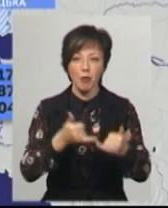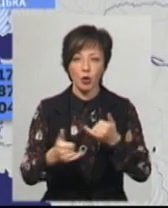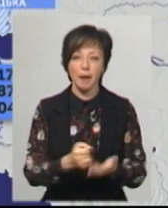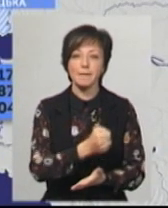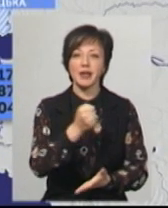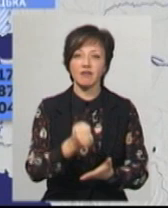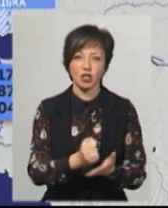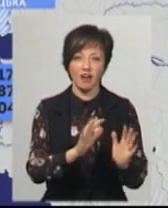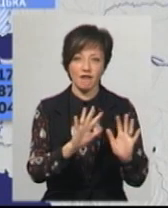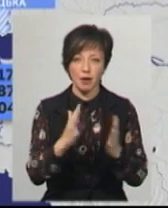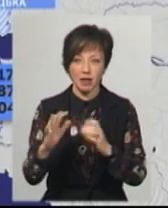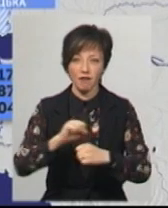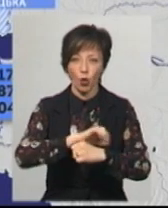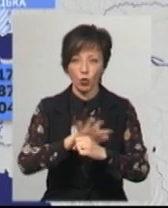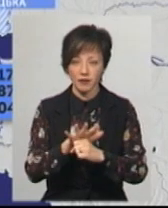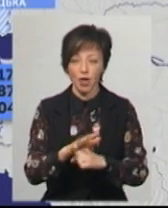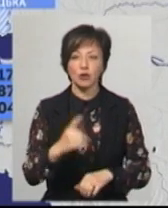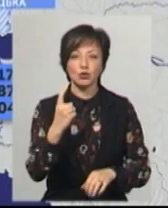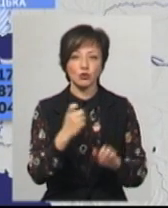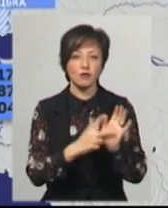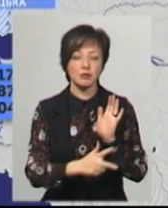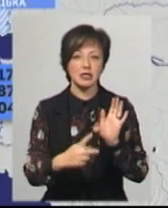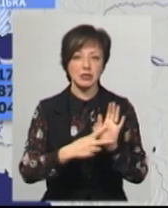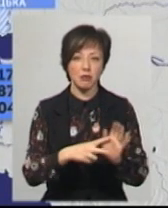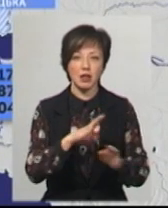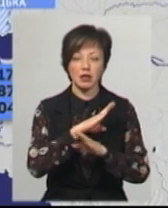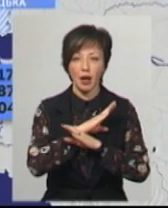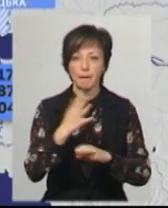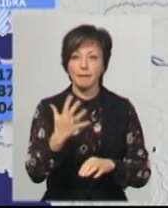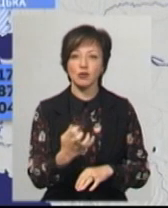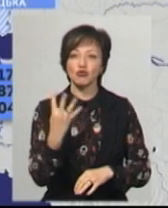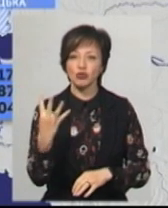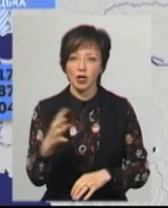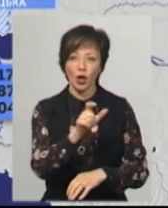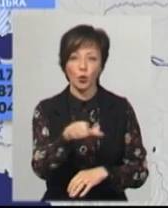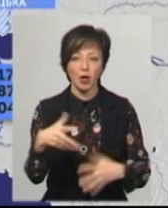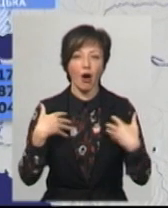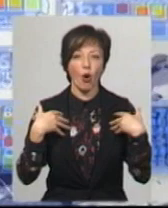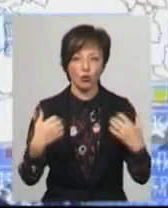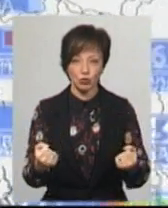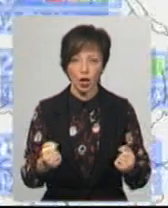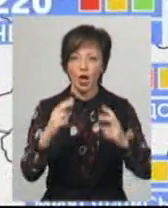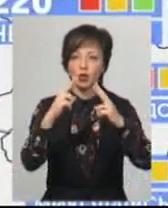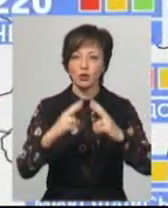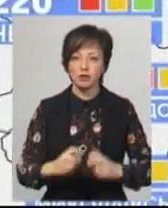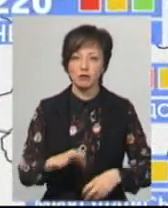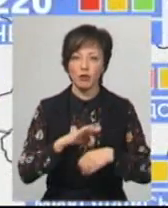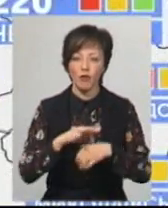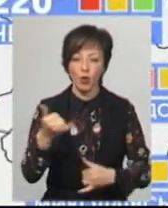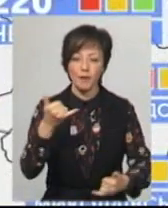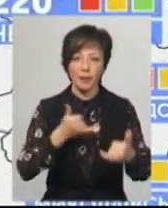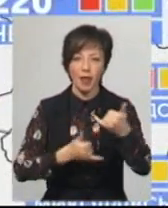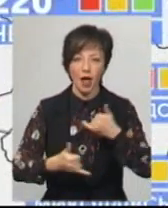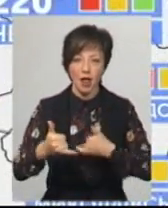випадків COVID-19. З них 187 летальних, 504 пацієнти одужали. Дослідження проводилися